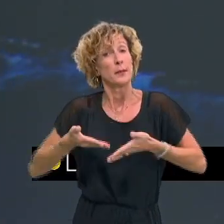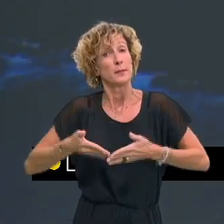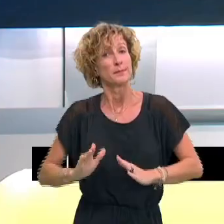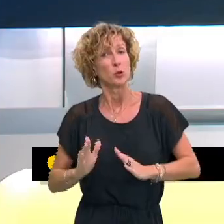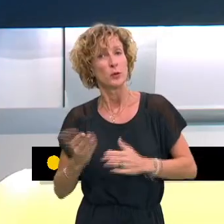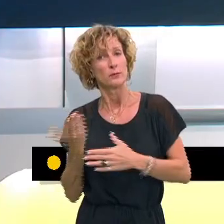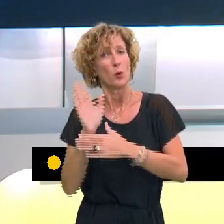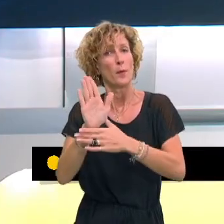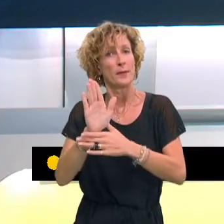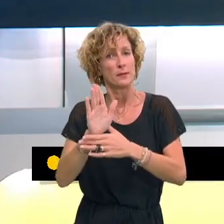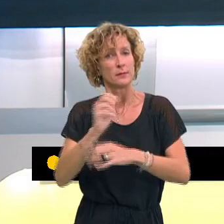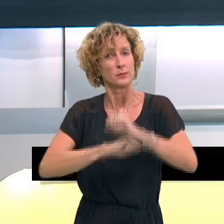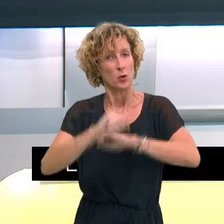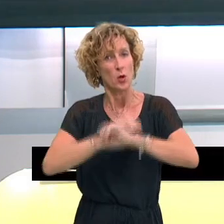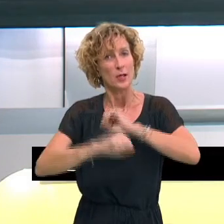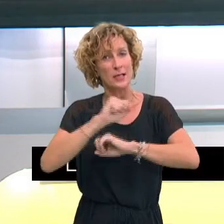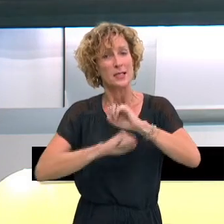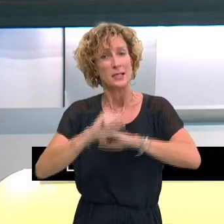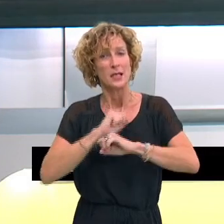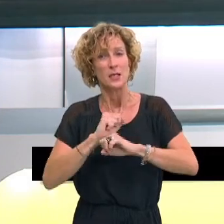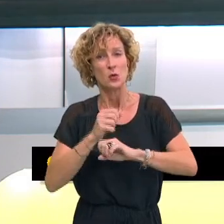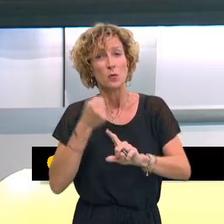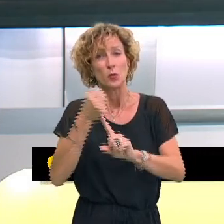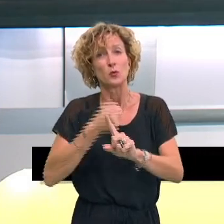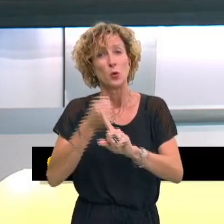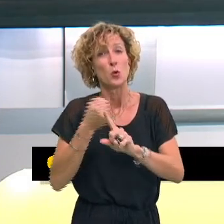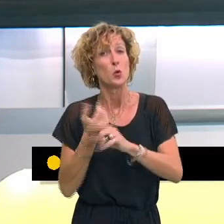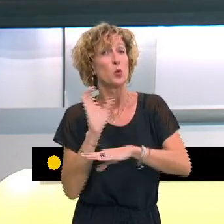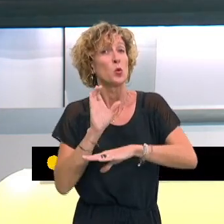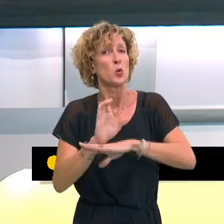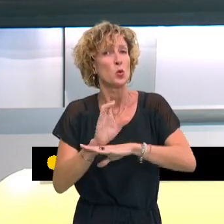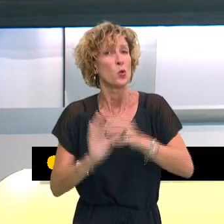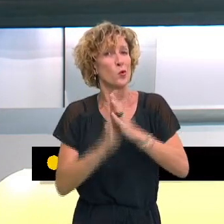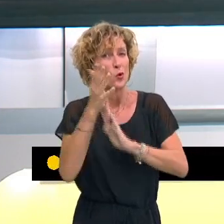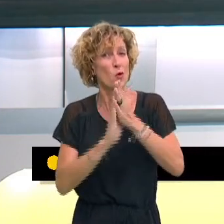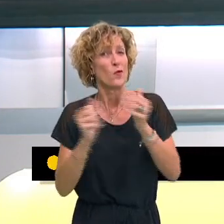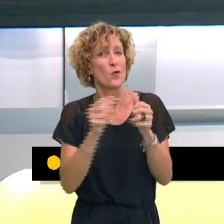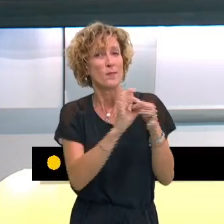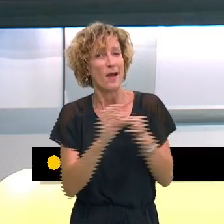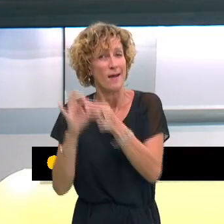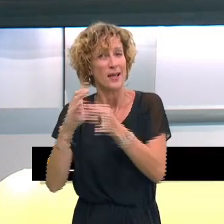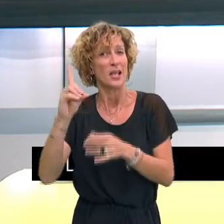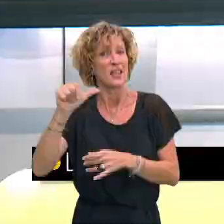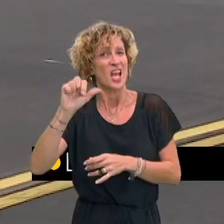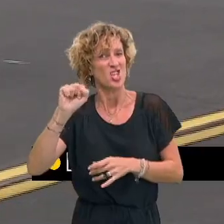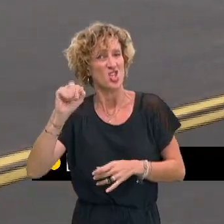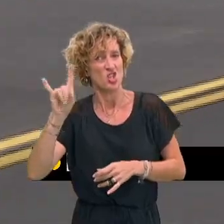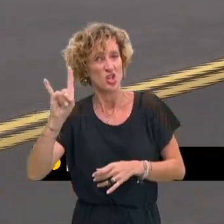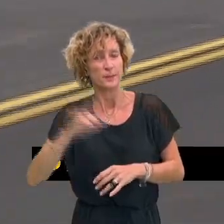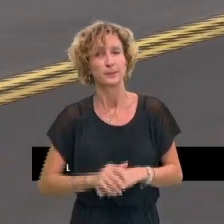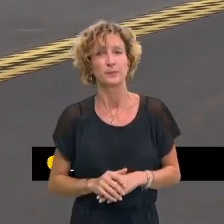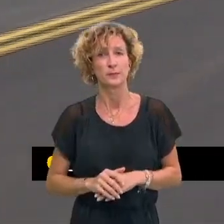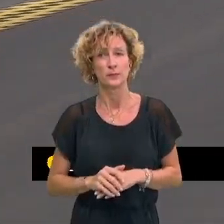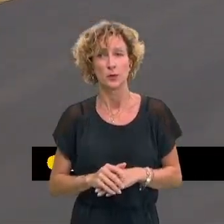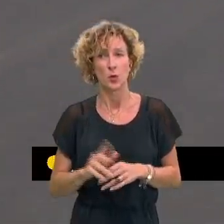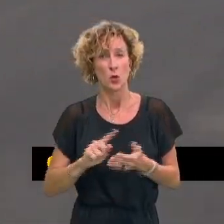lutte contre les feux d'espaces naturels avec le Dash en appui. Reportage Jacques Payette et Laurent Josse. Tous les résilients